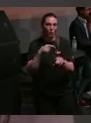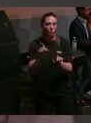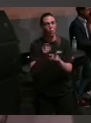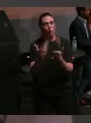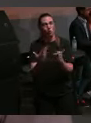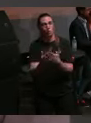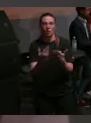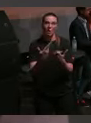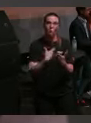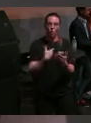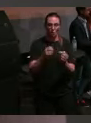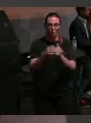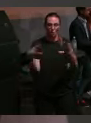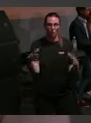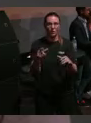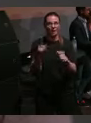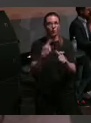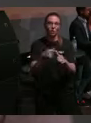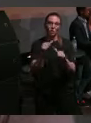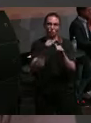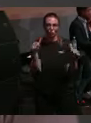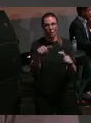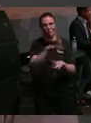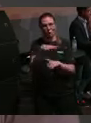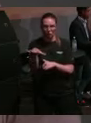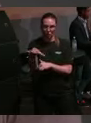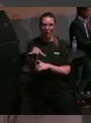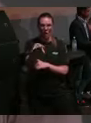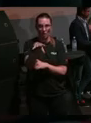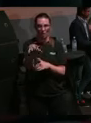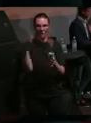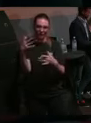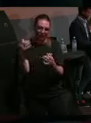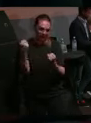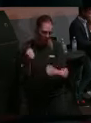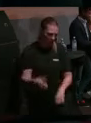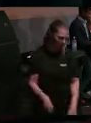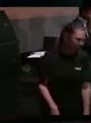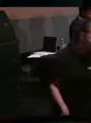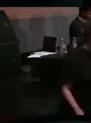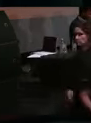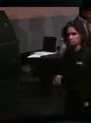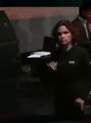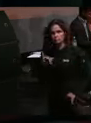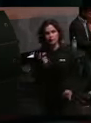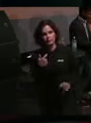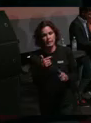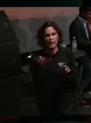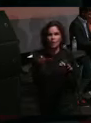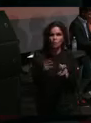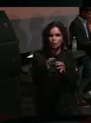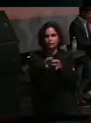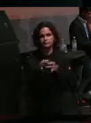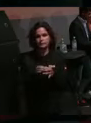penger å bygge ut de første store flytende havvindparkene. Miljøpartiet De Grønne. Ja, jeg skal holde kort til utsida. Vi i